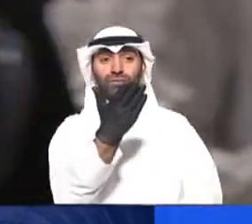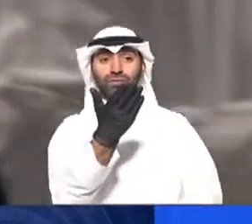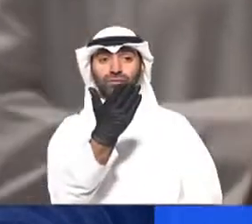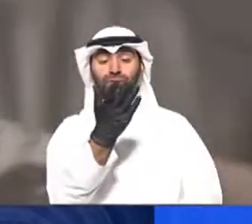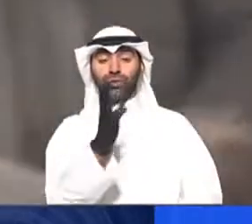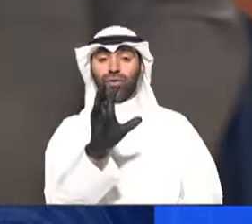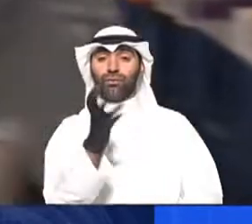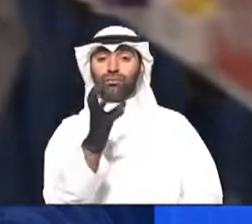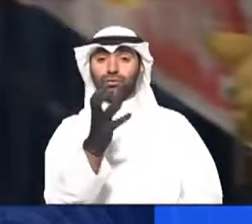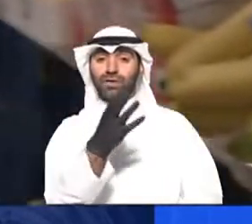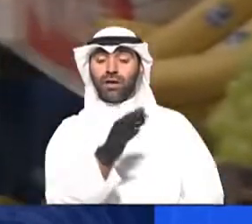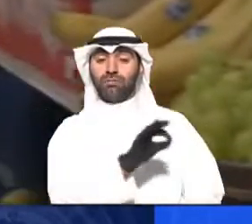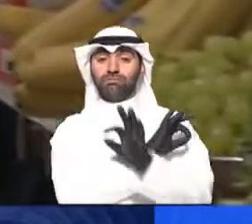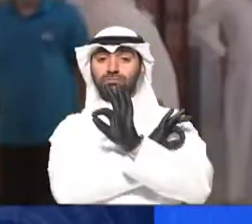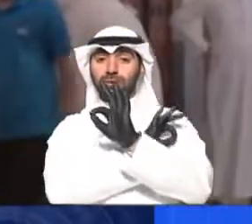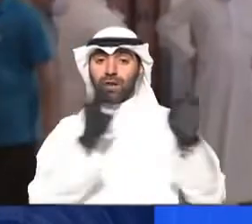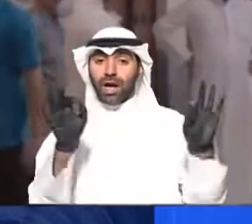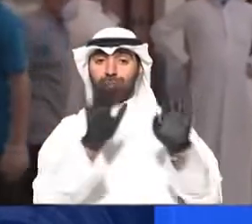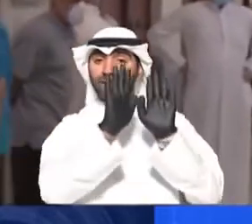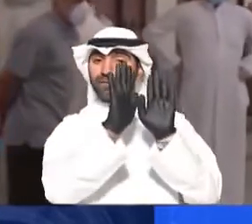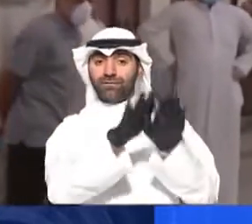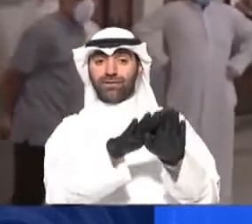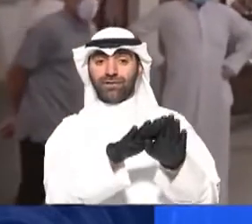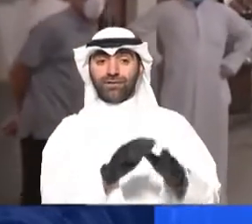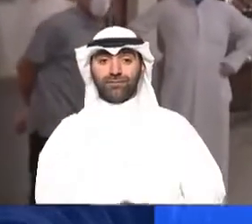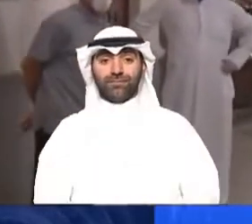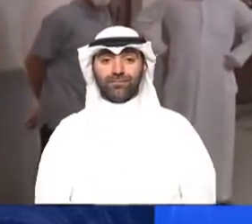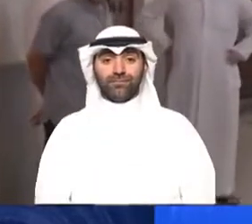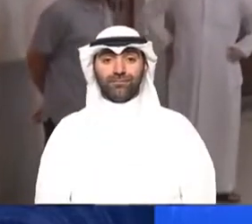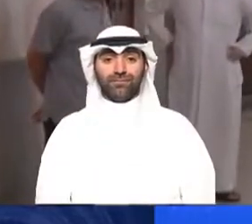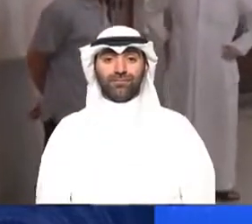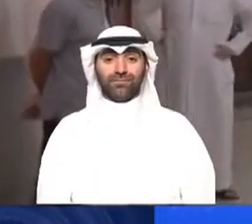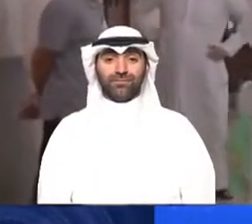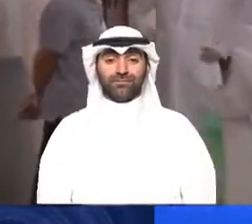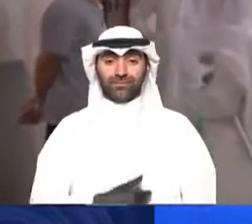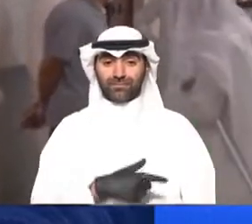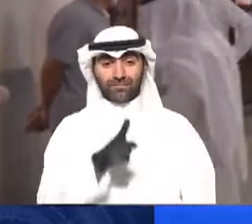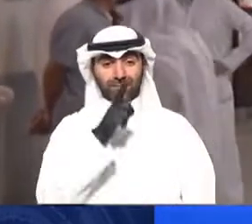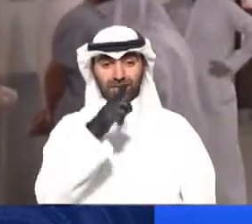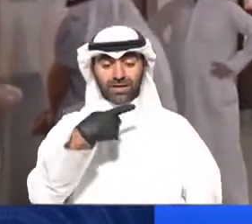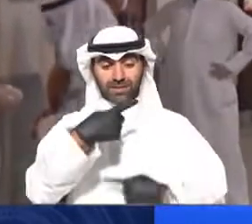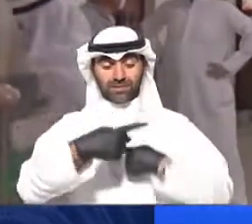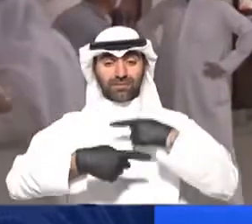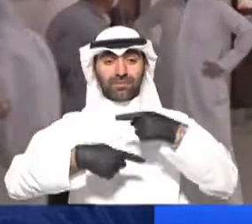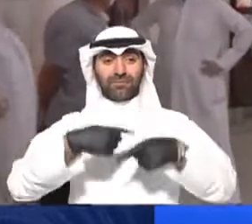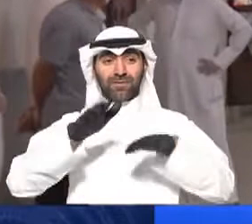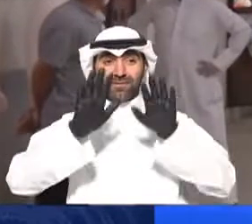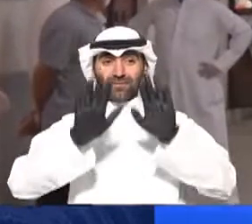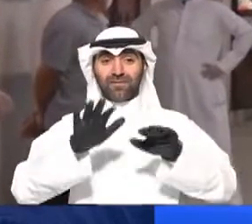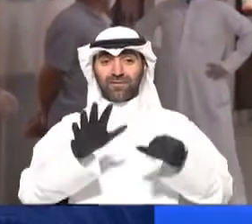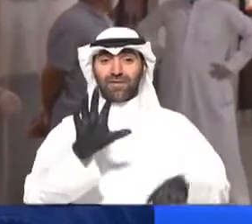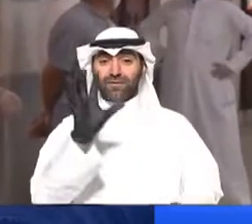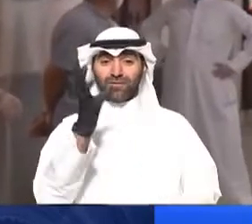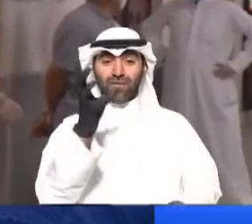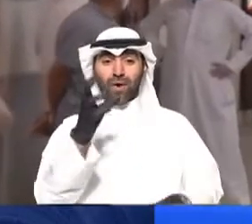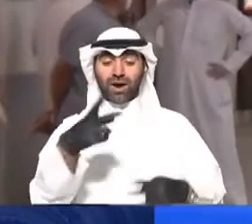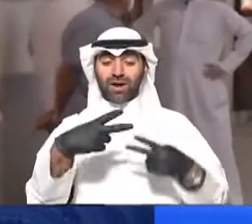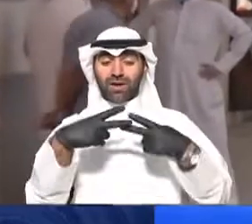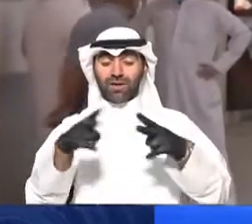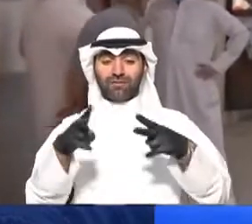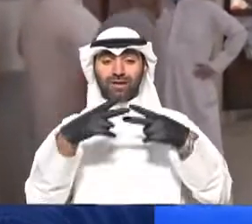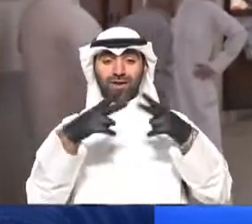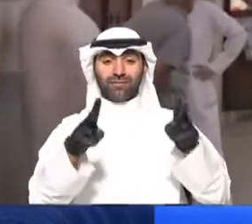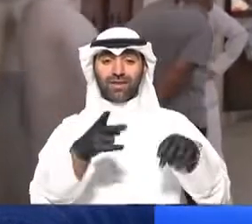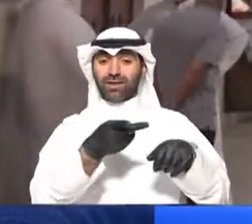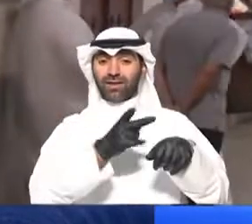حوايج المطبخ بس. يعني مع مرور الوقت راح توفر، لأن تو السوق فاتح والاستيراد بدأ إن شاء